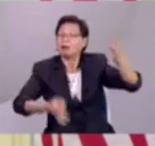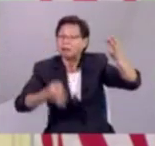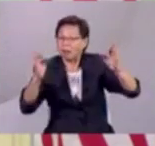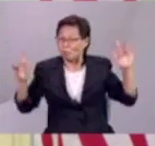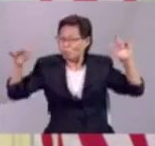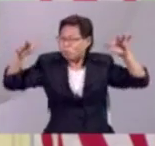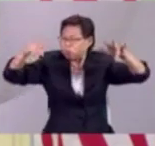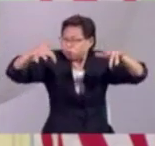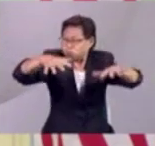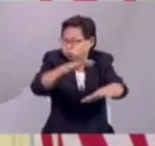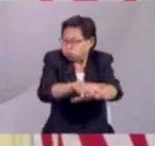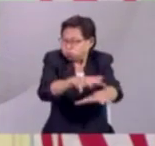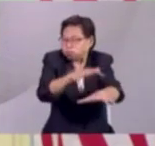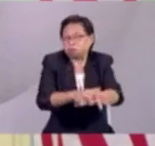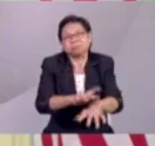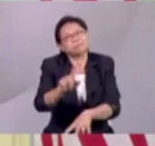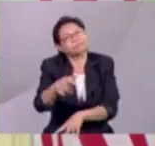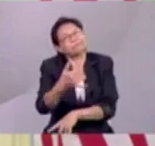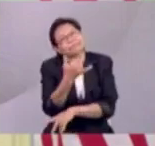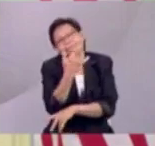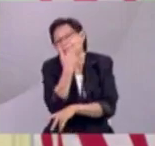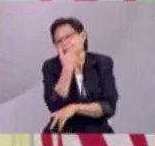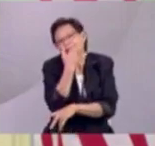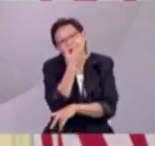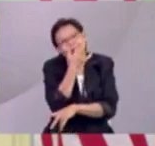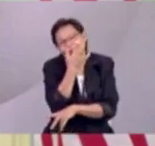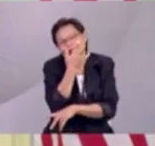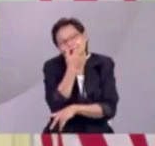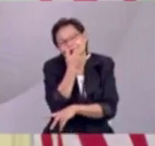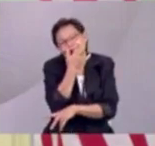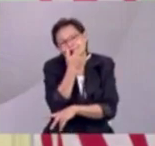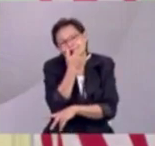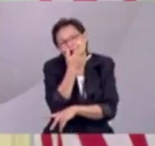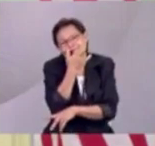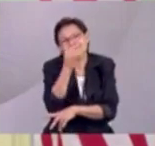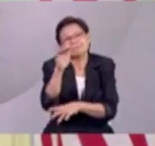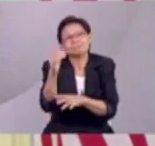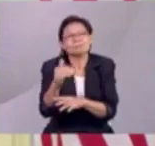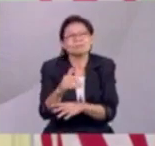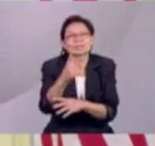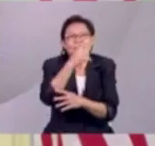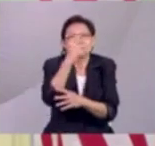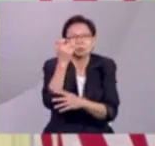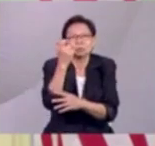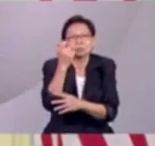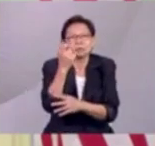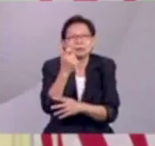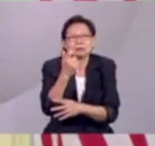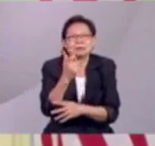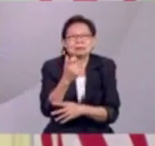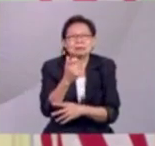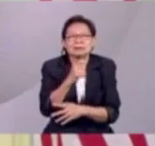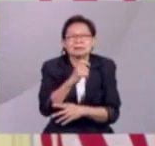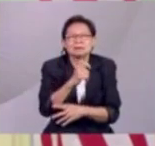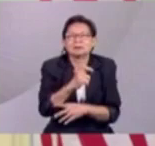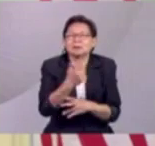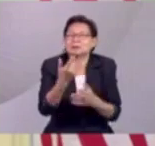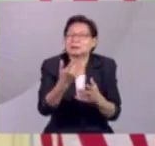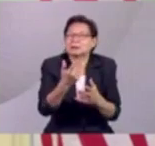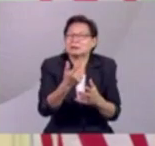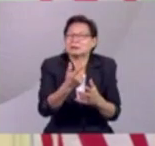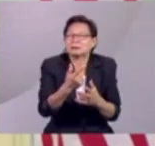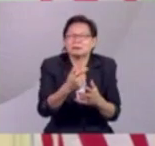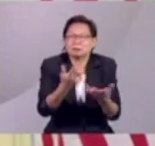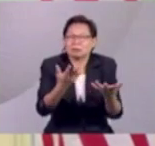ramai. Itu adalah salah kerana ianya terletak di bawah negative list ataupun senarai yang